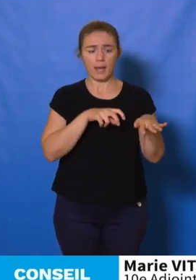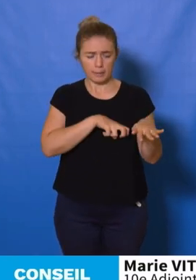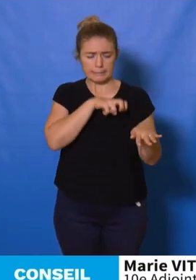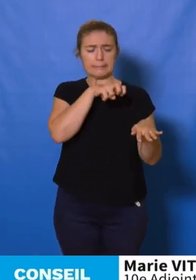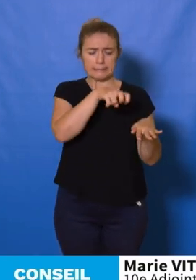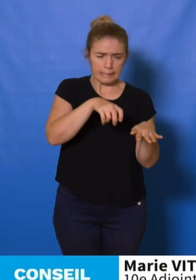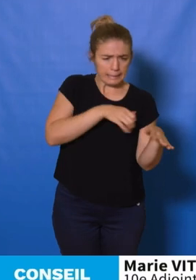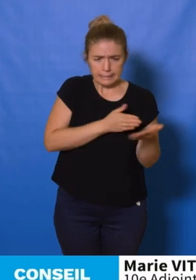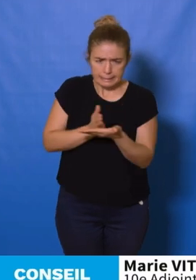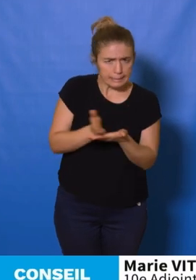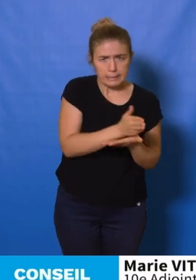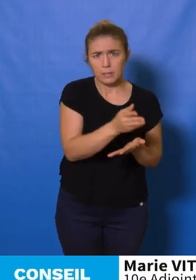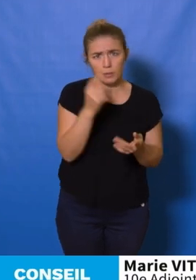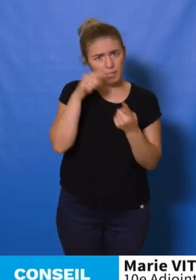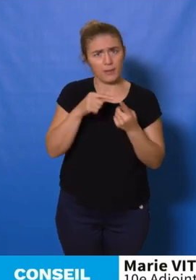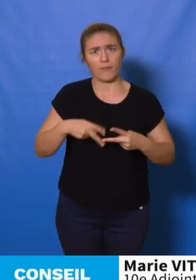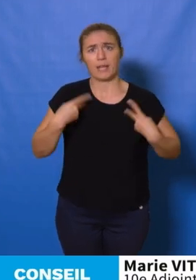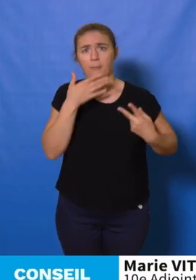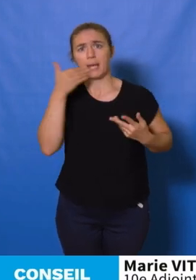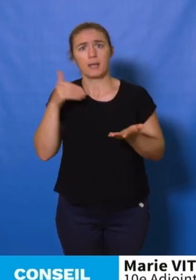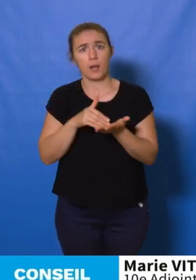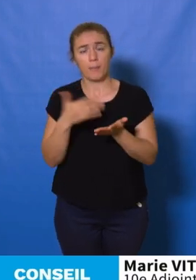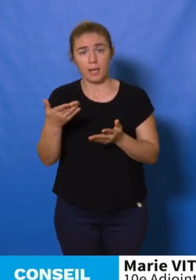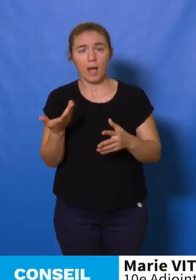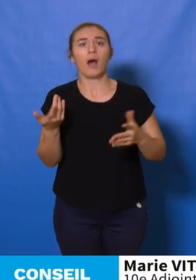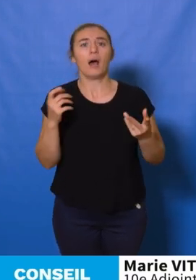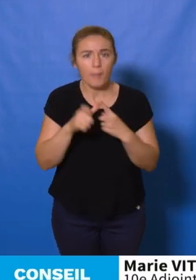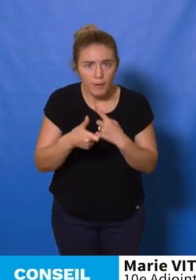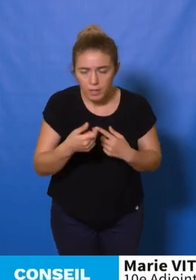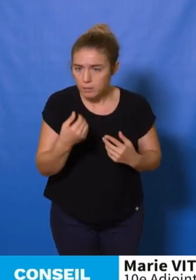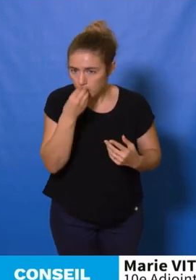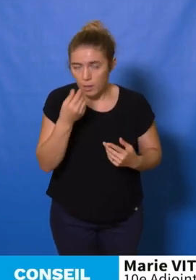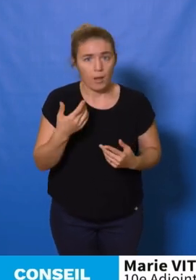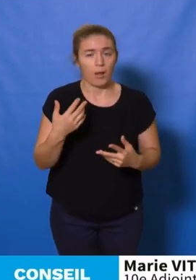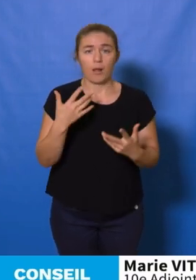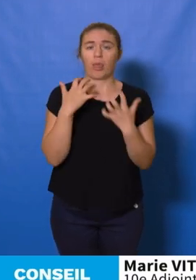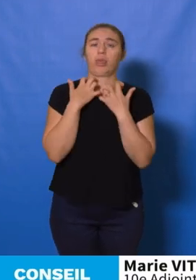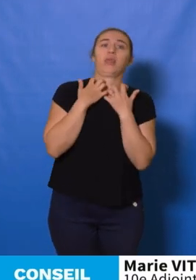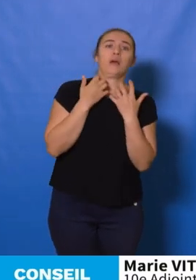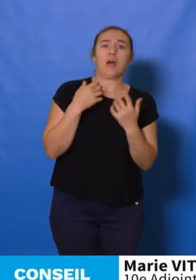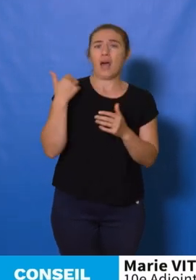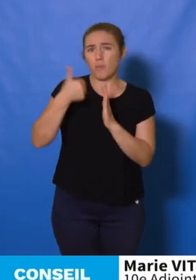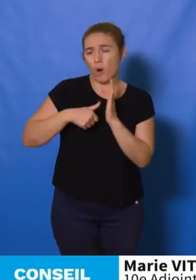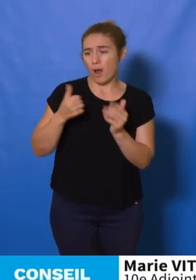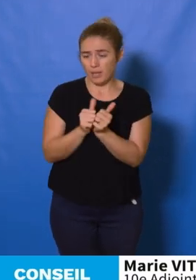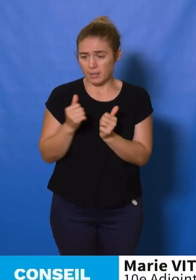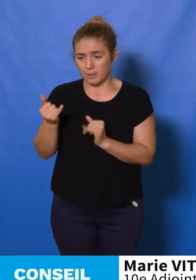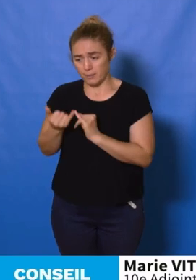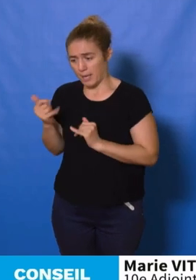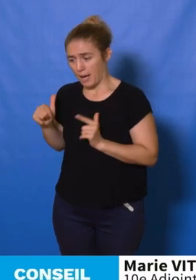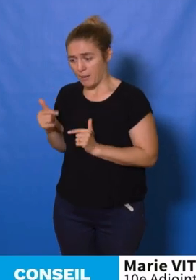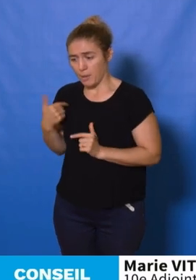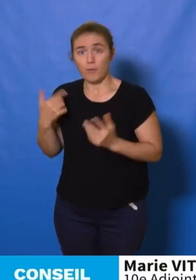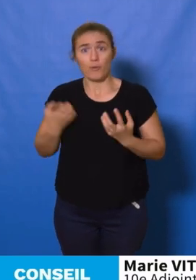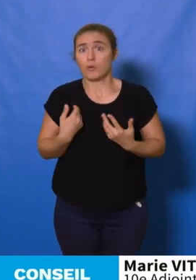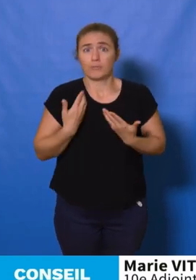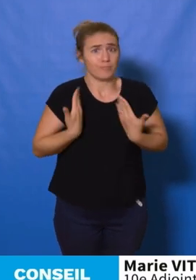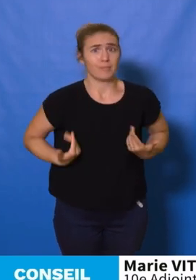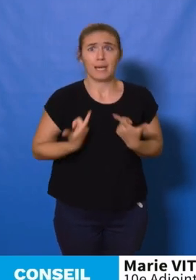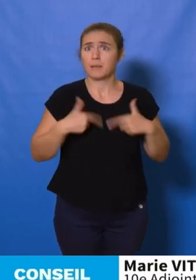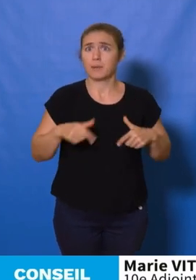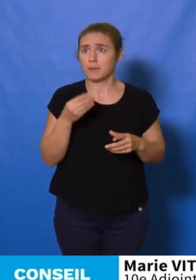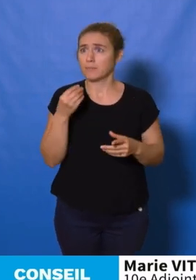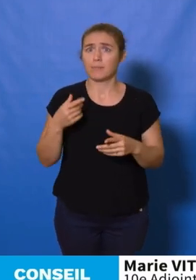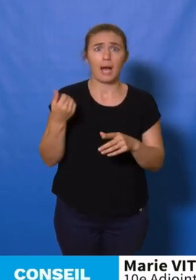vie meilleure. Ils ont gâché ma vie. Ça fait 9 mois que je suis avec ma copine, je n'ai rien fait de mal, je veux ma liberté. Je suis un être